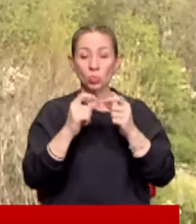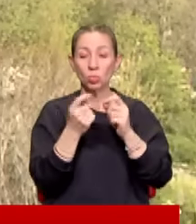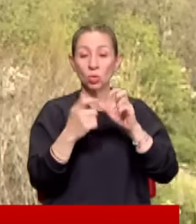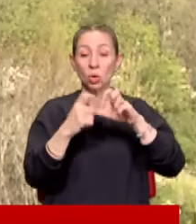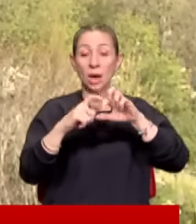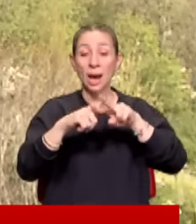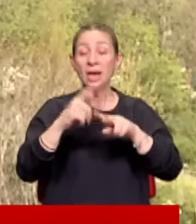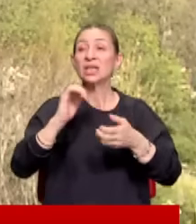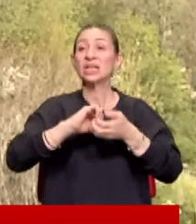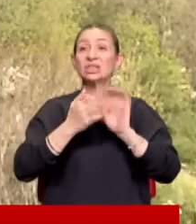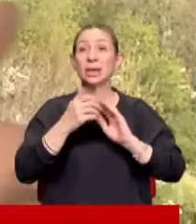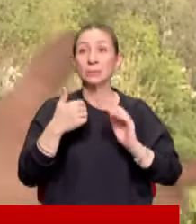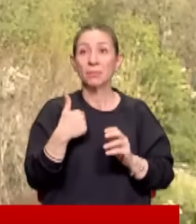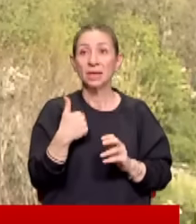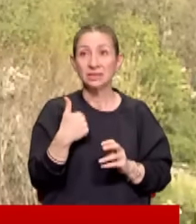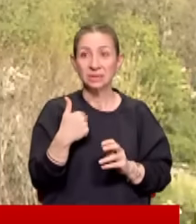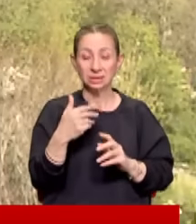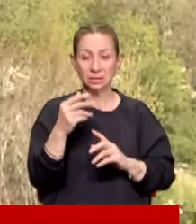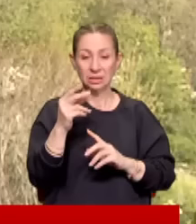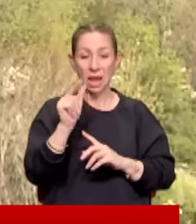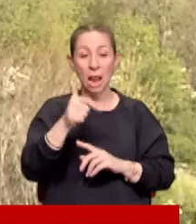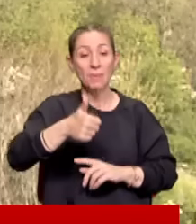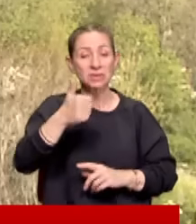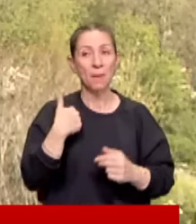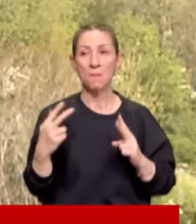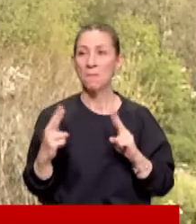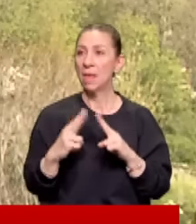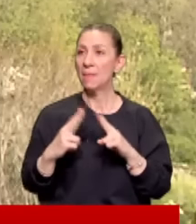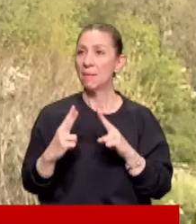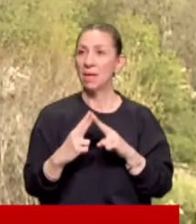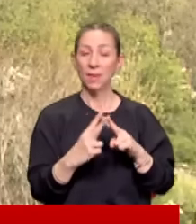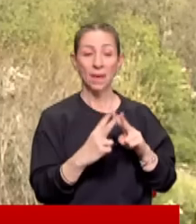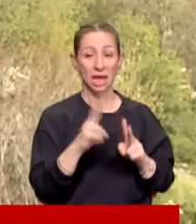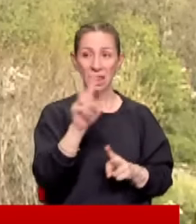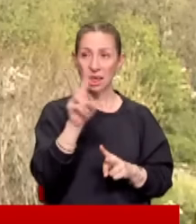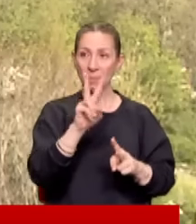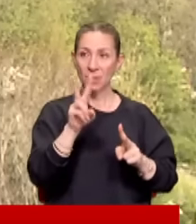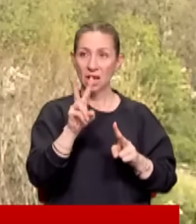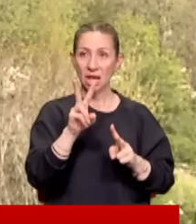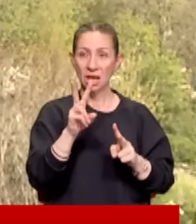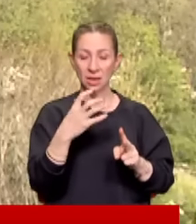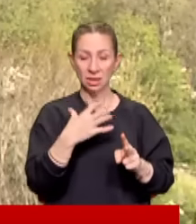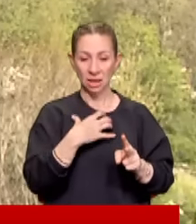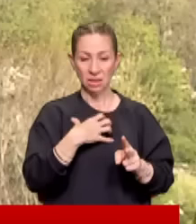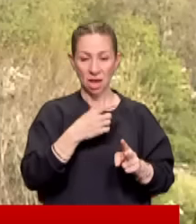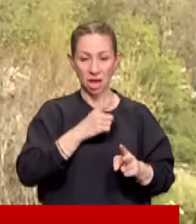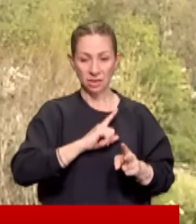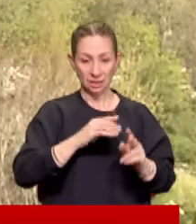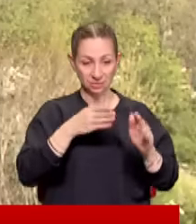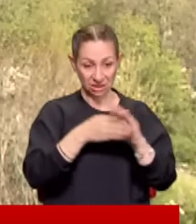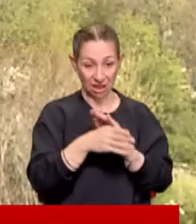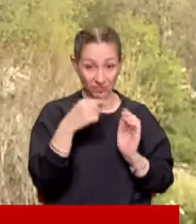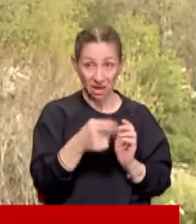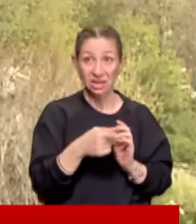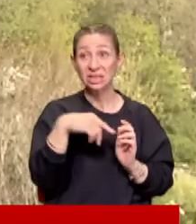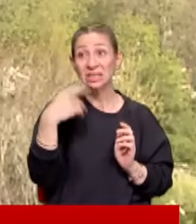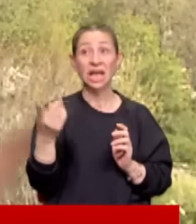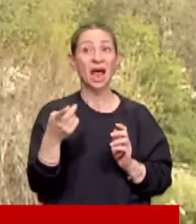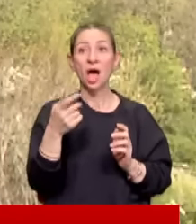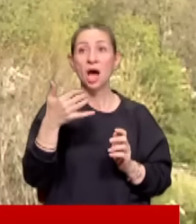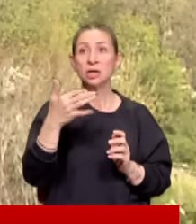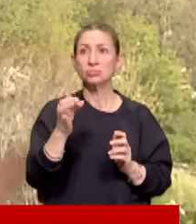Kavuncu. Teşkilatlı işte ben il başkanlarıyla konuştum. 20'si biz kendi adaylarımıza girelim derken diğer